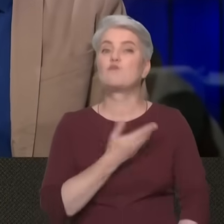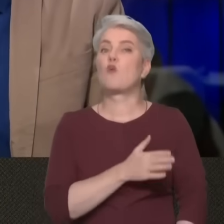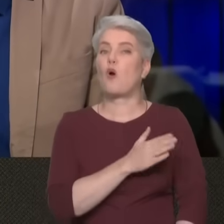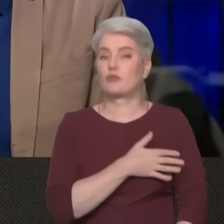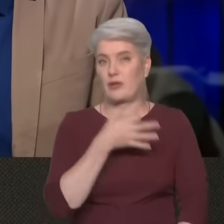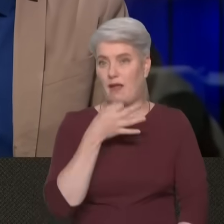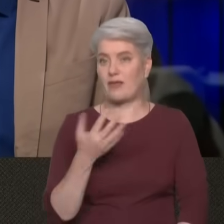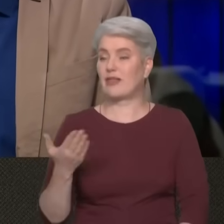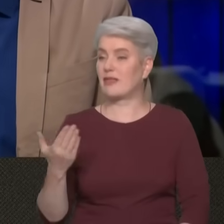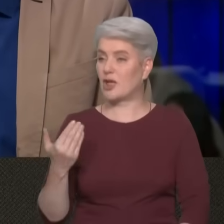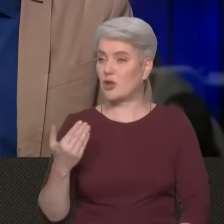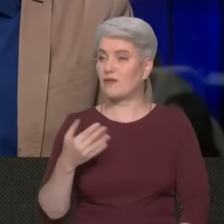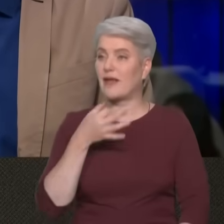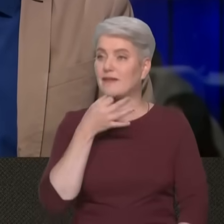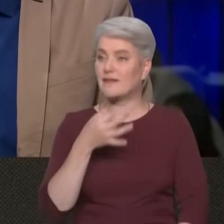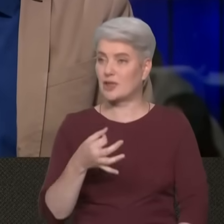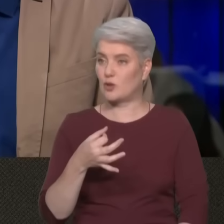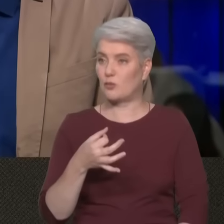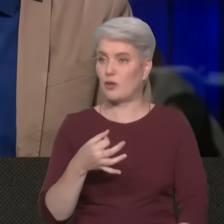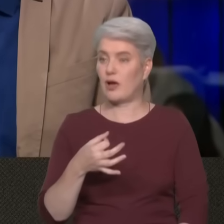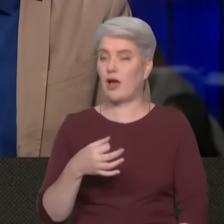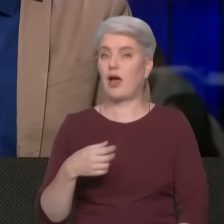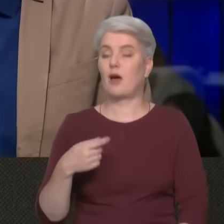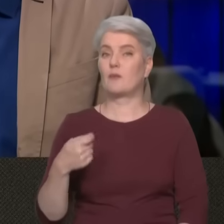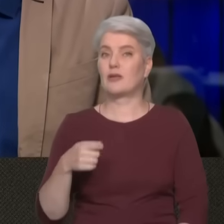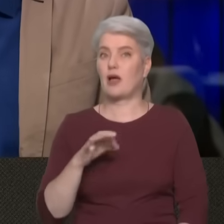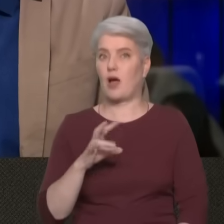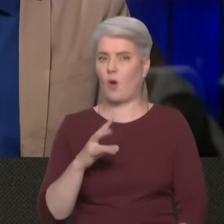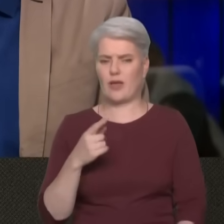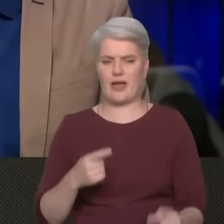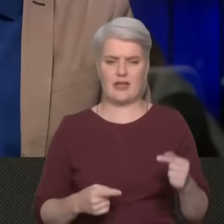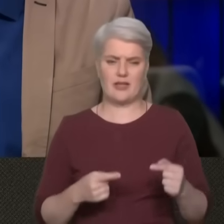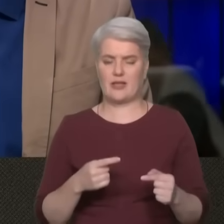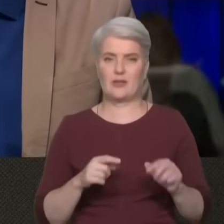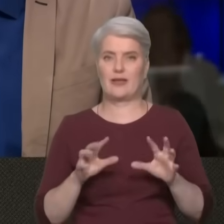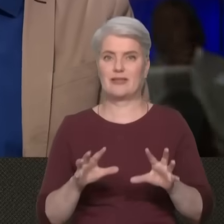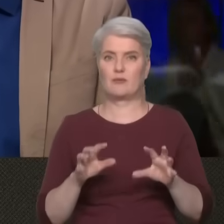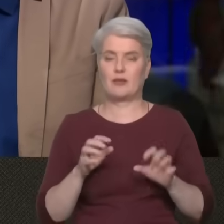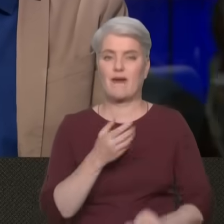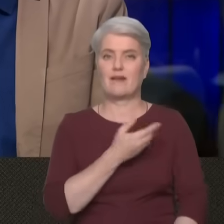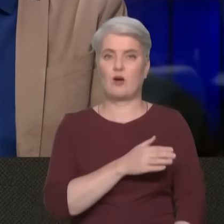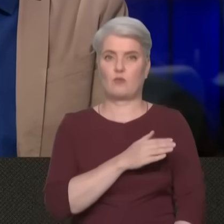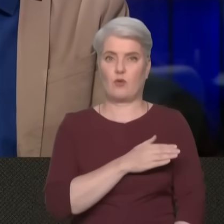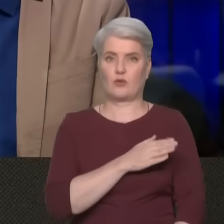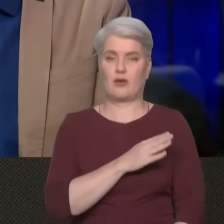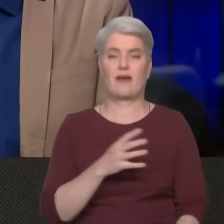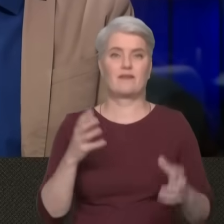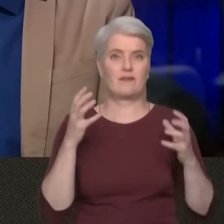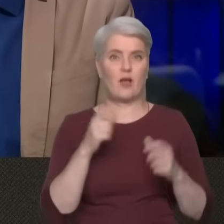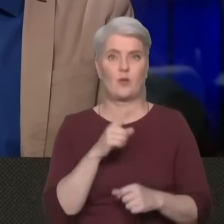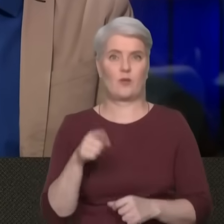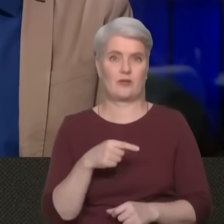заявив, що нещодавний виступ українського президента в ООН критично прийняли в Польщі. В етері польського радіо Z посадовець припустив, що у